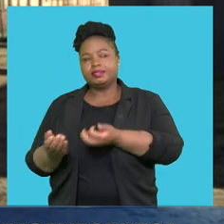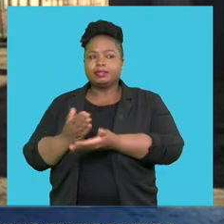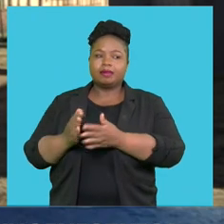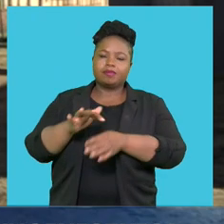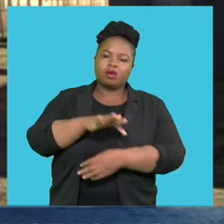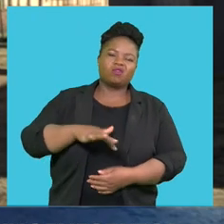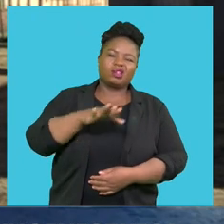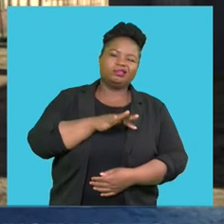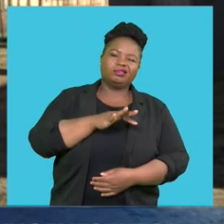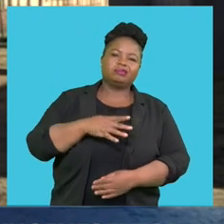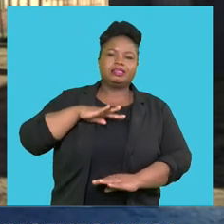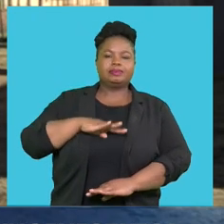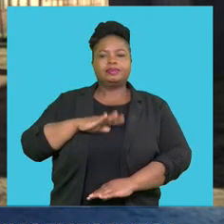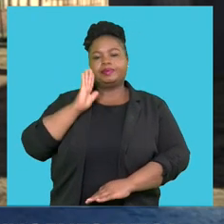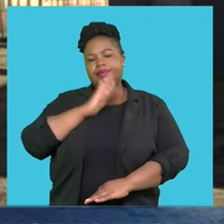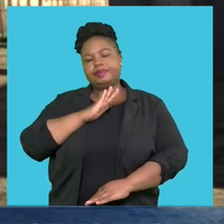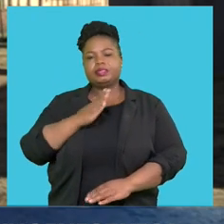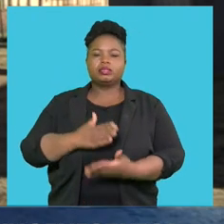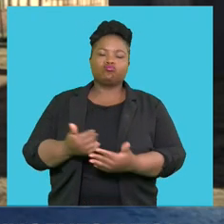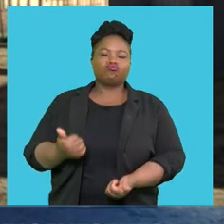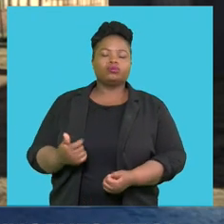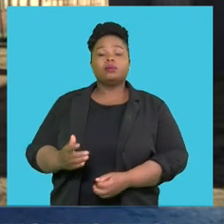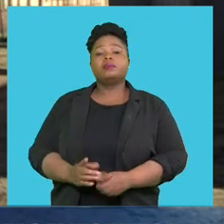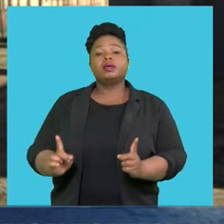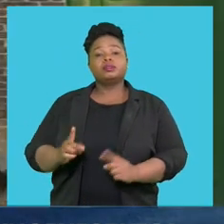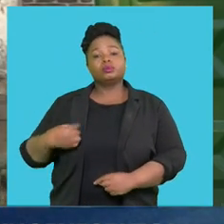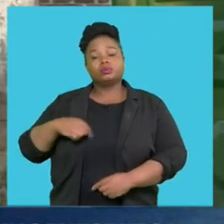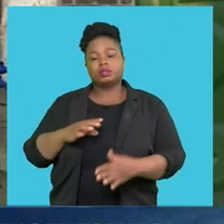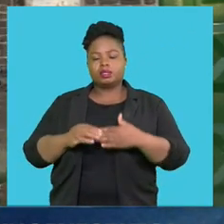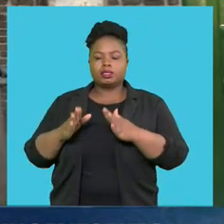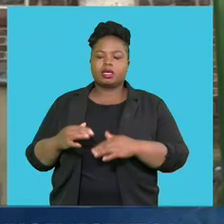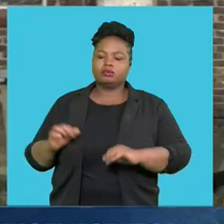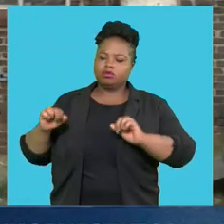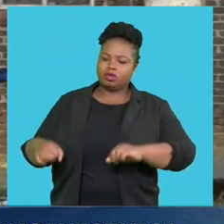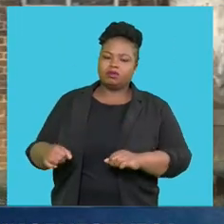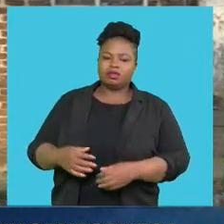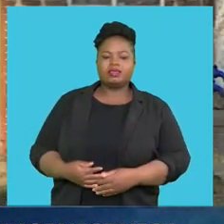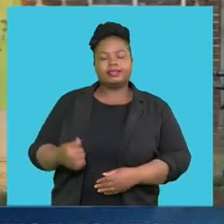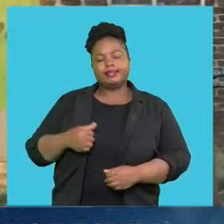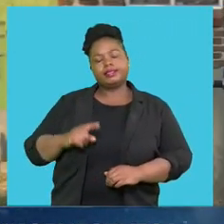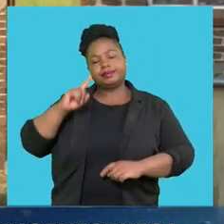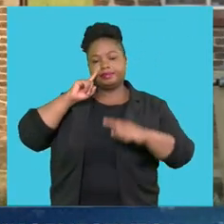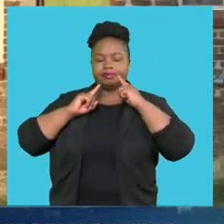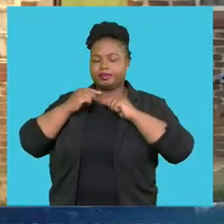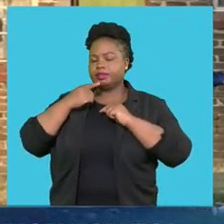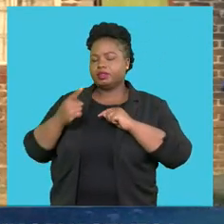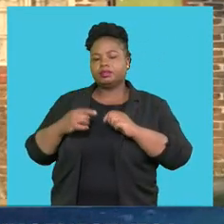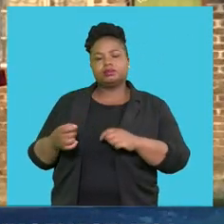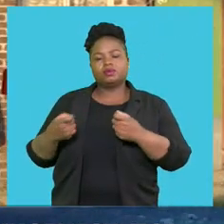khona laba kungekho khona iy'khalo. Thina njengobuholi bendabuko sivumelana nayo indlula mithi yokuthi kungabe